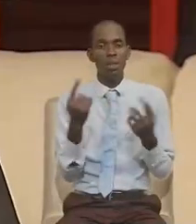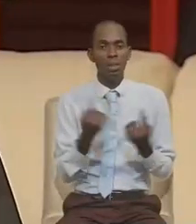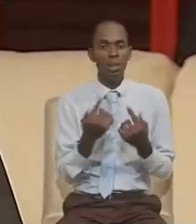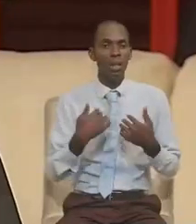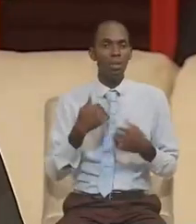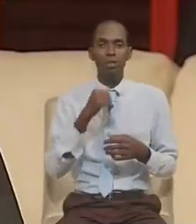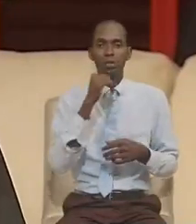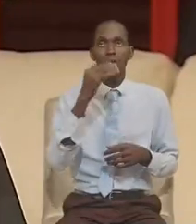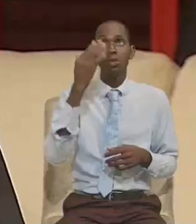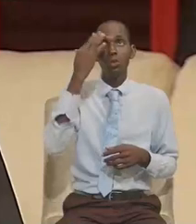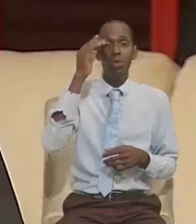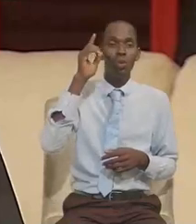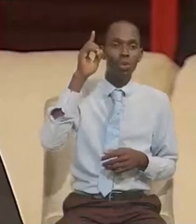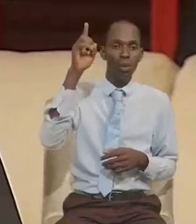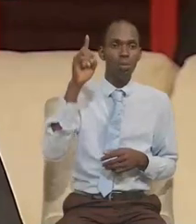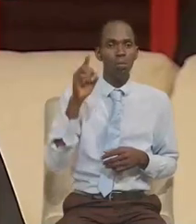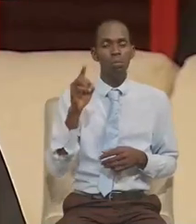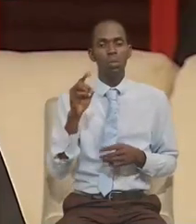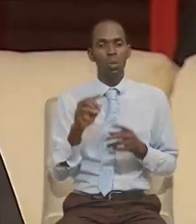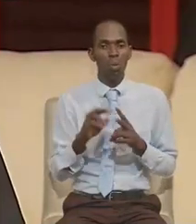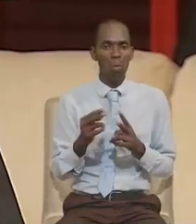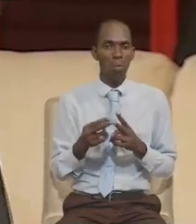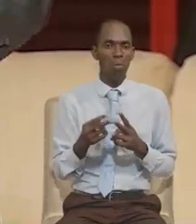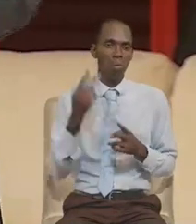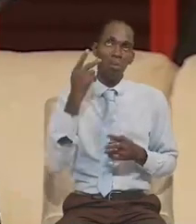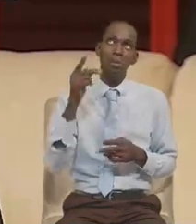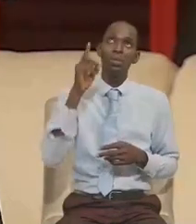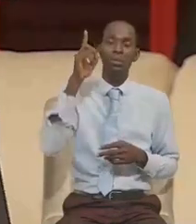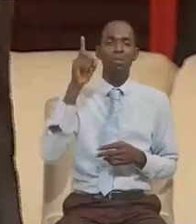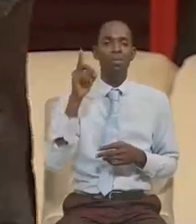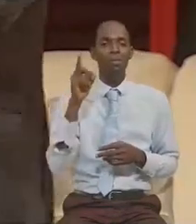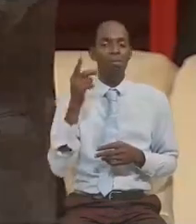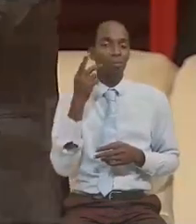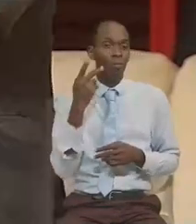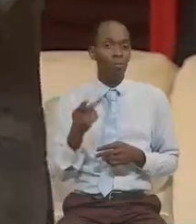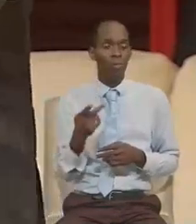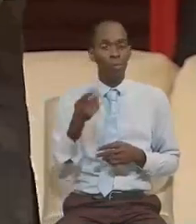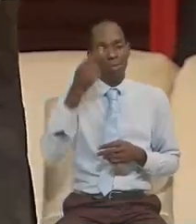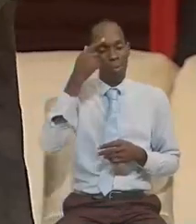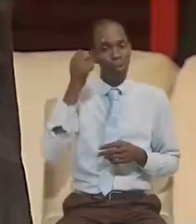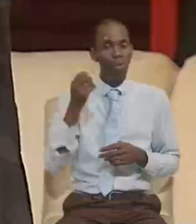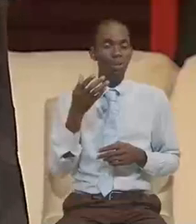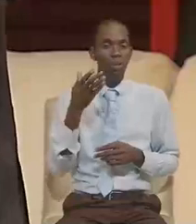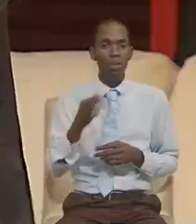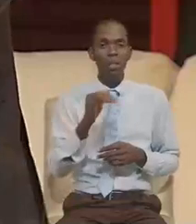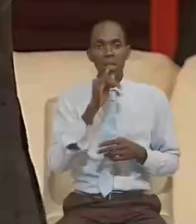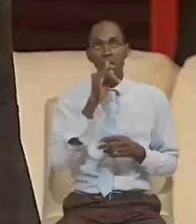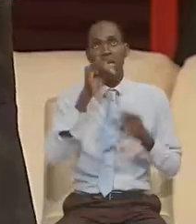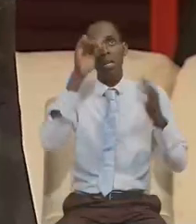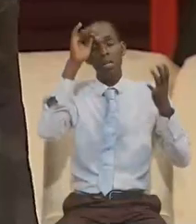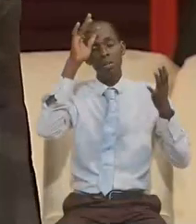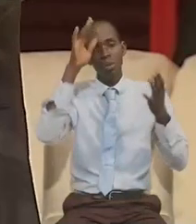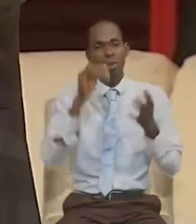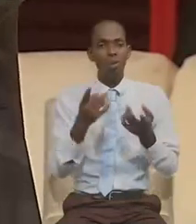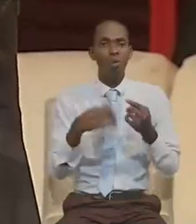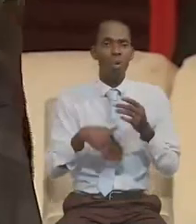Quiconque pêche. Comment ça se passe encore? Parce qu'il y a la tentation qui vient du dehors, hors du